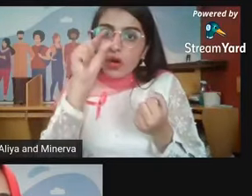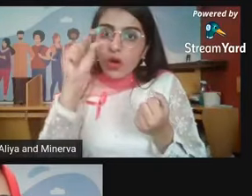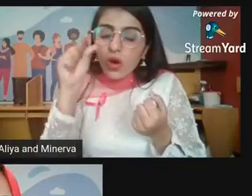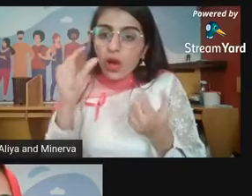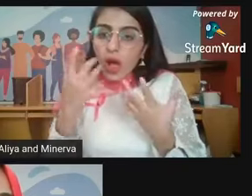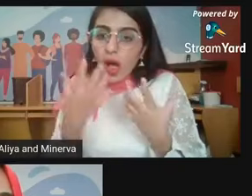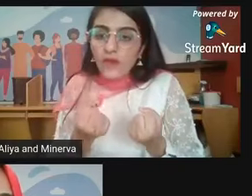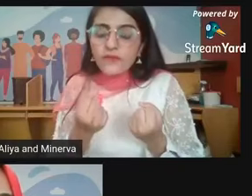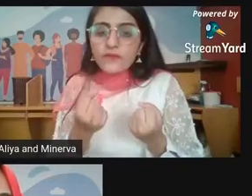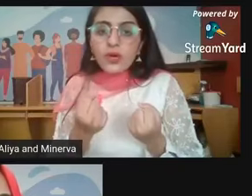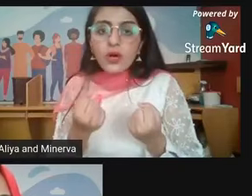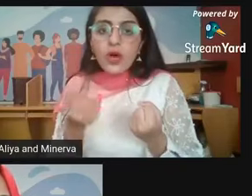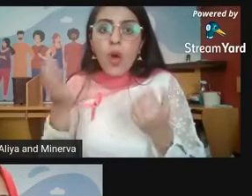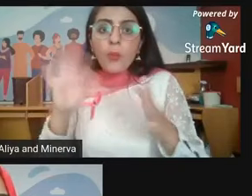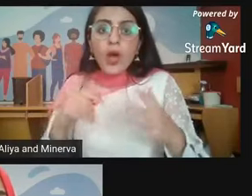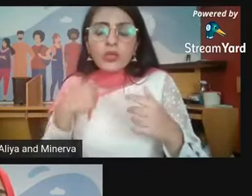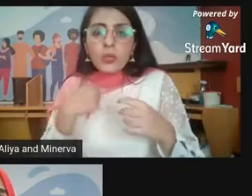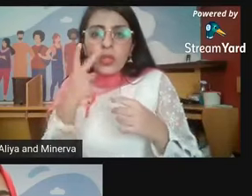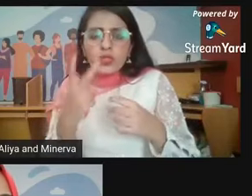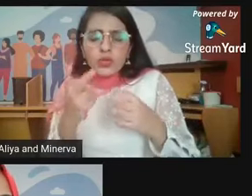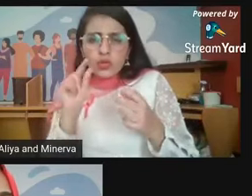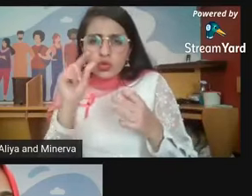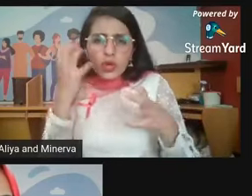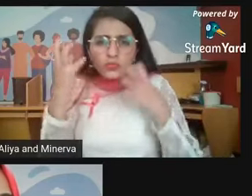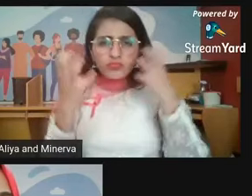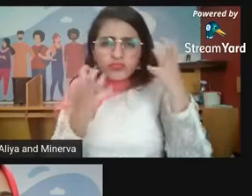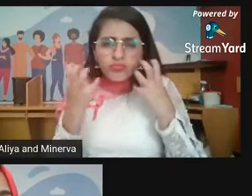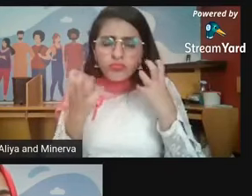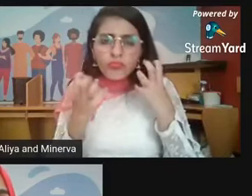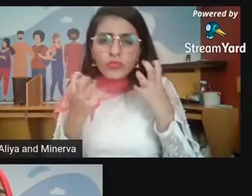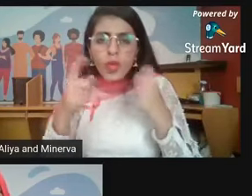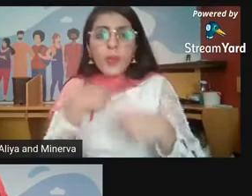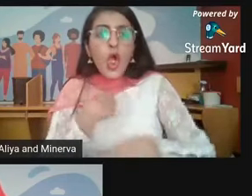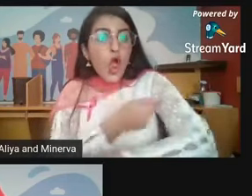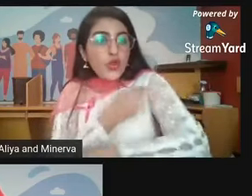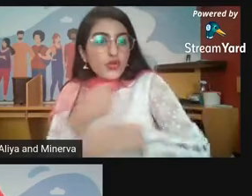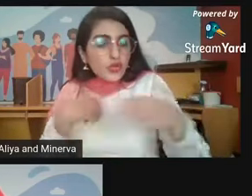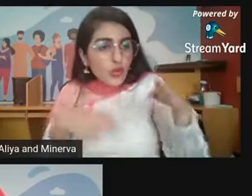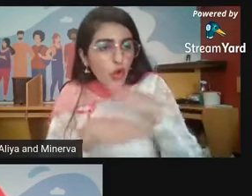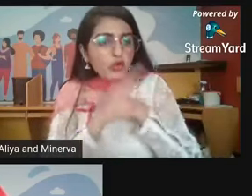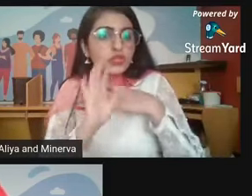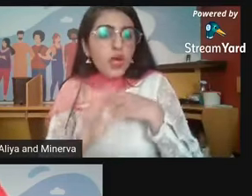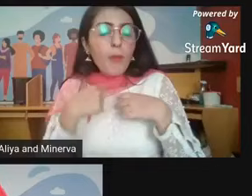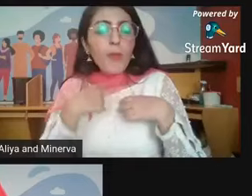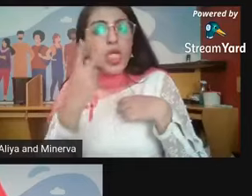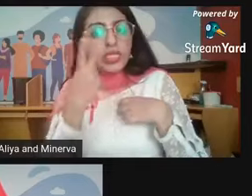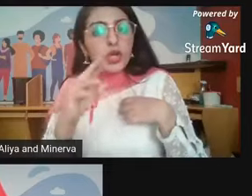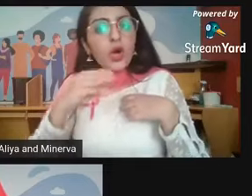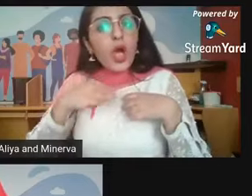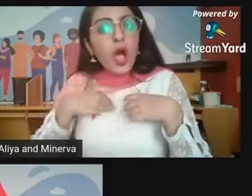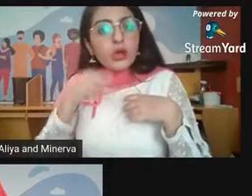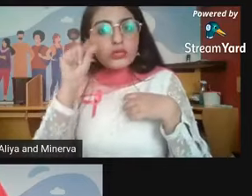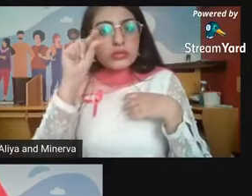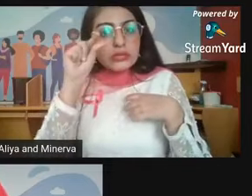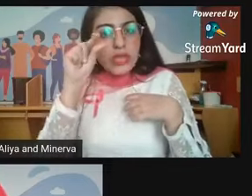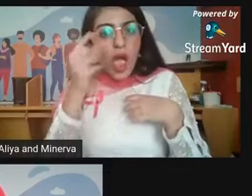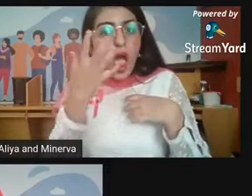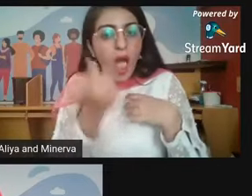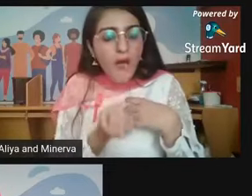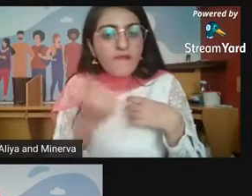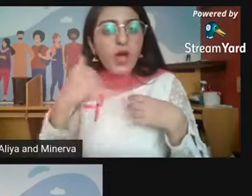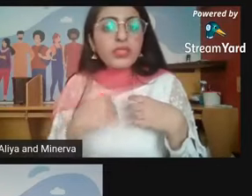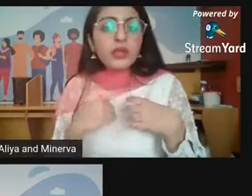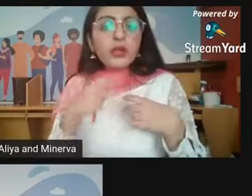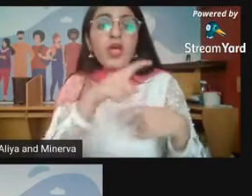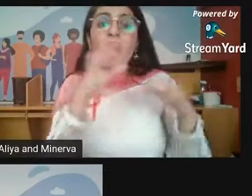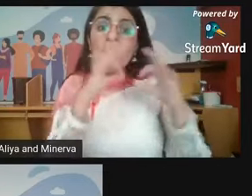उसने फिर मुझे बहुत ज्यादा सस्पिशियस कर दिया एंड आई वेंट टू सी द डॉक्टर कि आई हैव फाउंड आउट दिस लंप बिकॉज और होता ये है